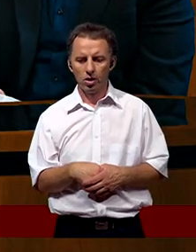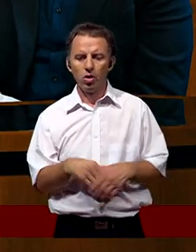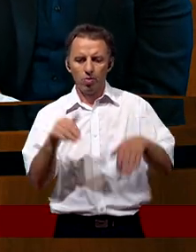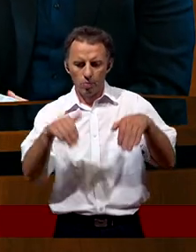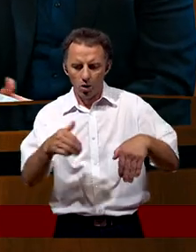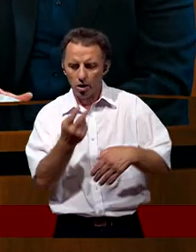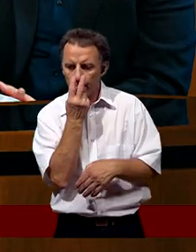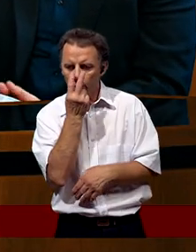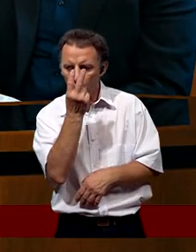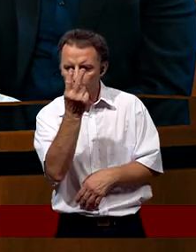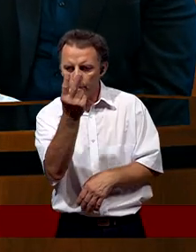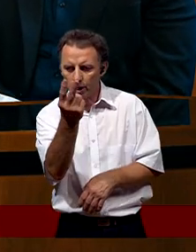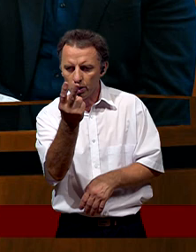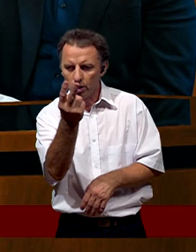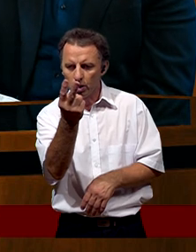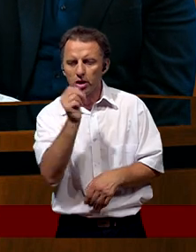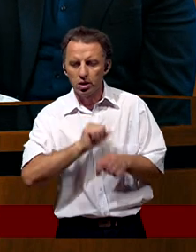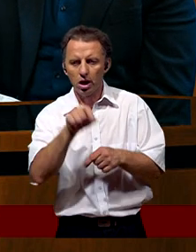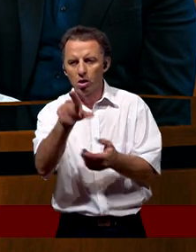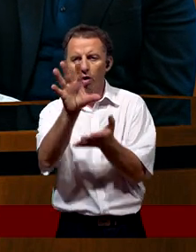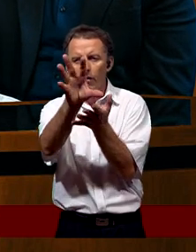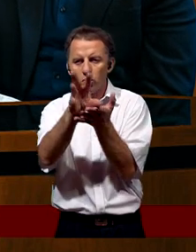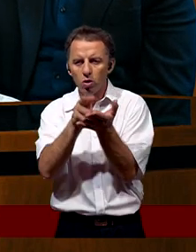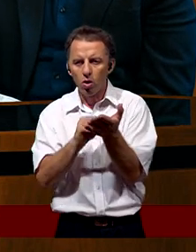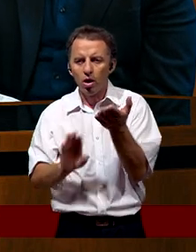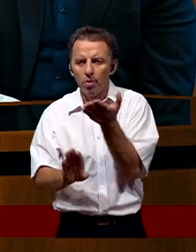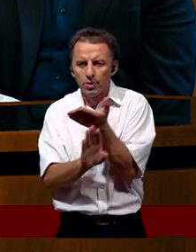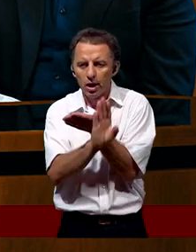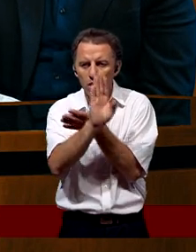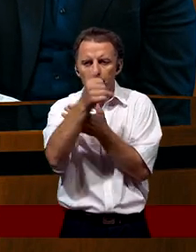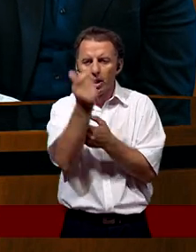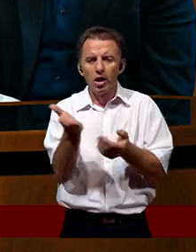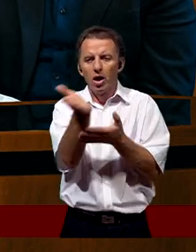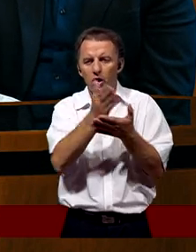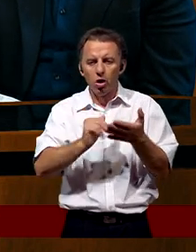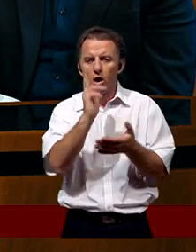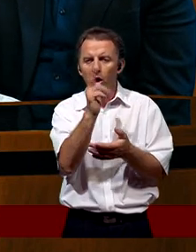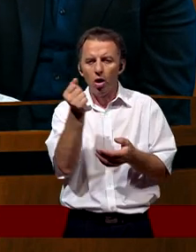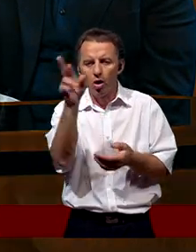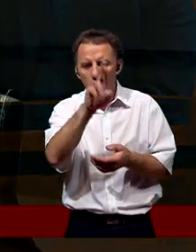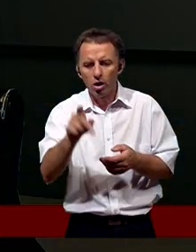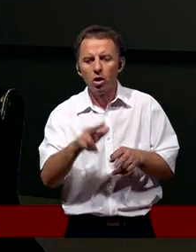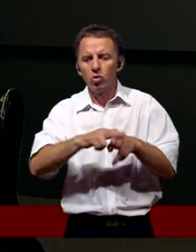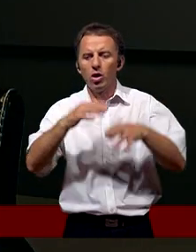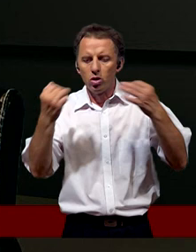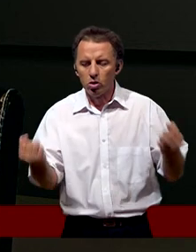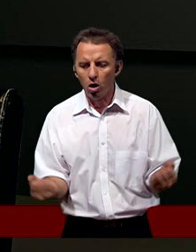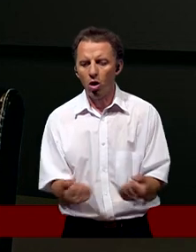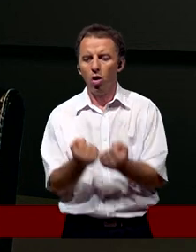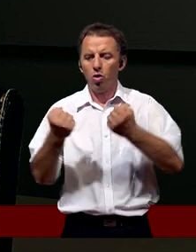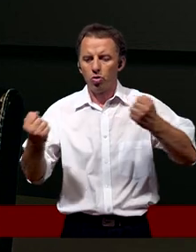Właśnie, czyli możemy tak popatrzeć, że jest pewien wzór przedstawiony tutaj w pierwszym liście do Koryntian, do którego